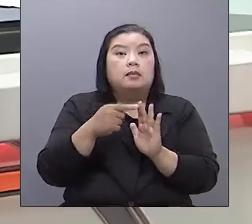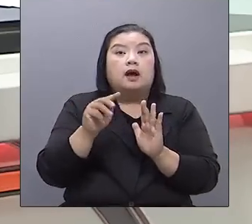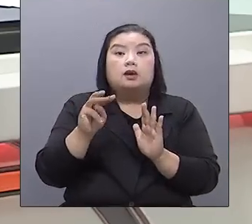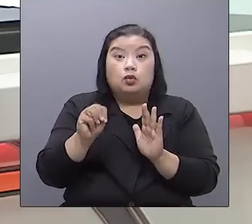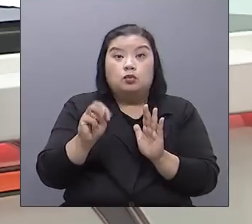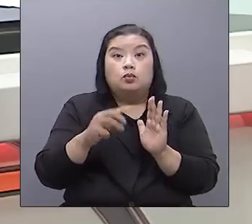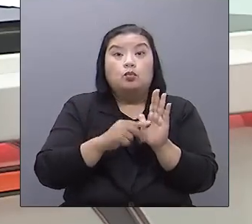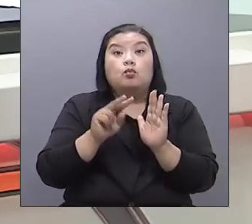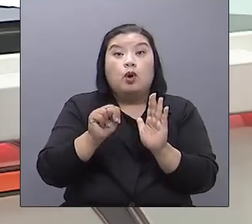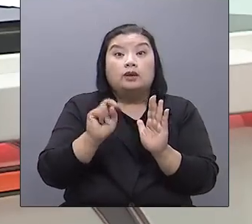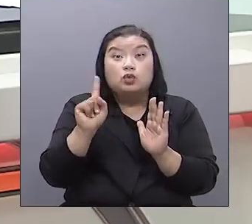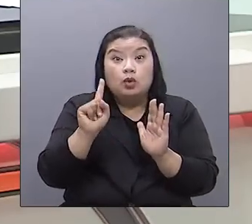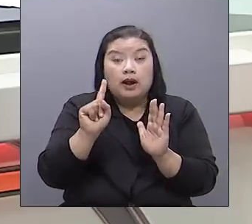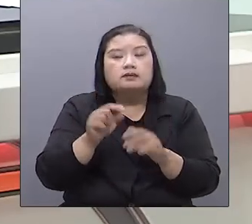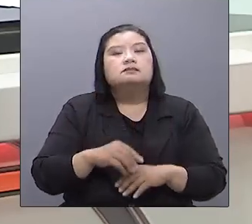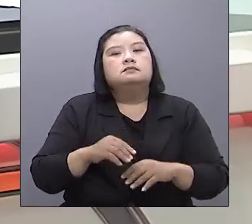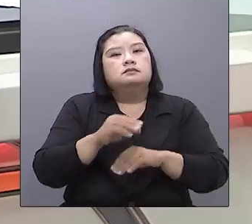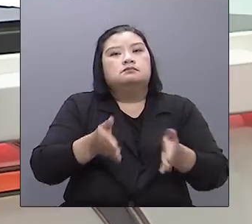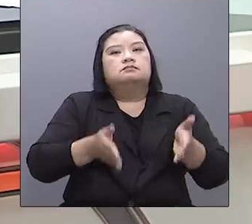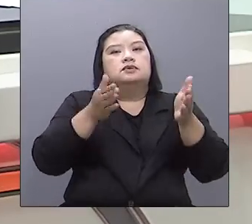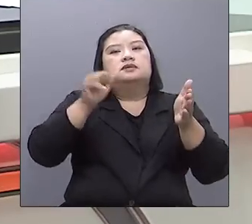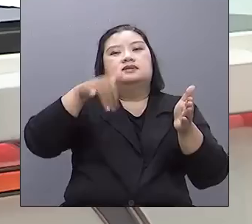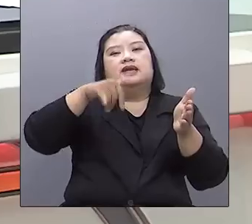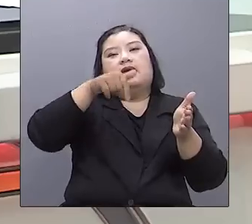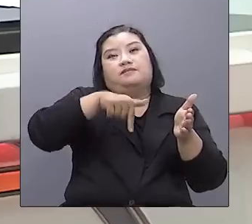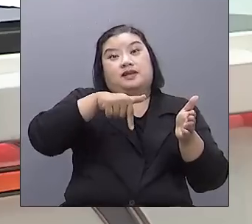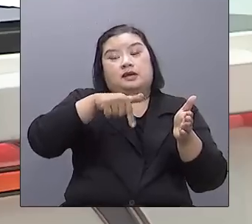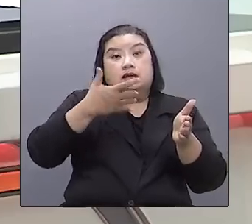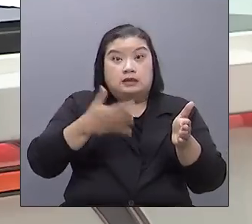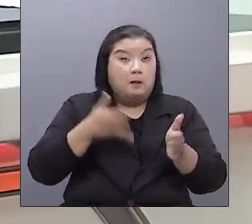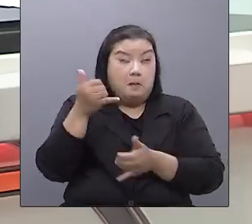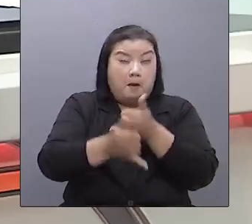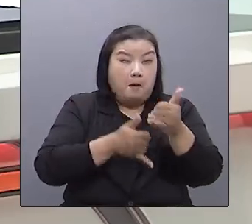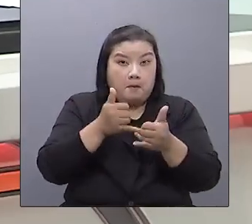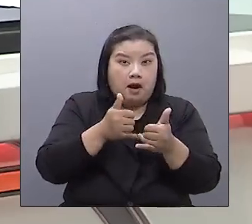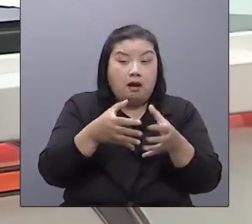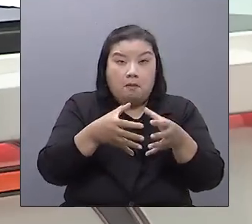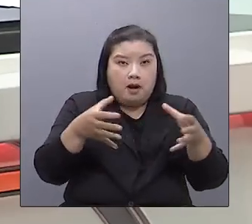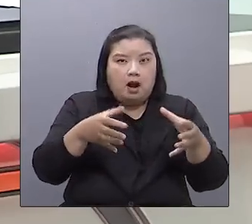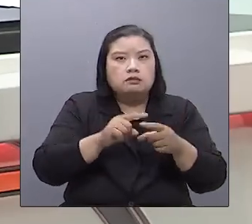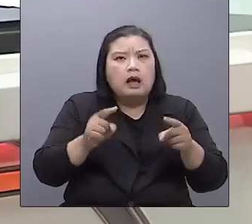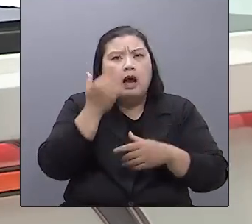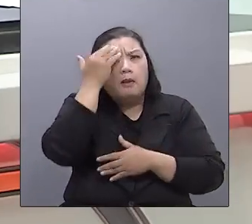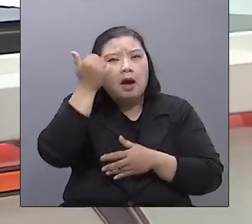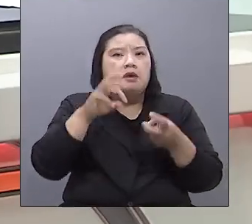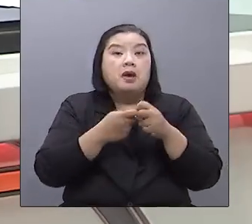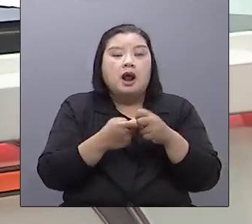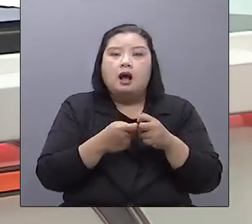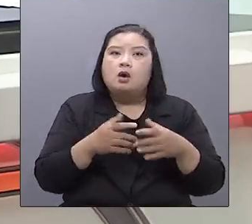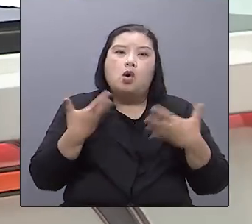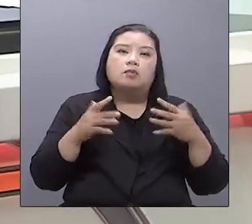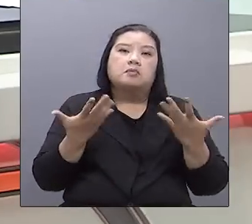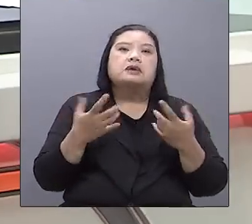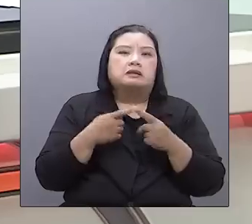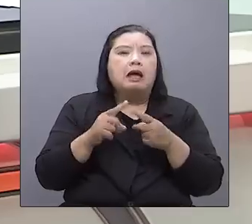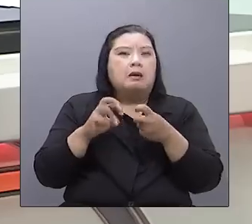มีผู้ลงทะเบียนเลือกตั้งล่วงหน้ามากเป็นอันดับ2ของกรุงเทพมหานครที่นี่แม้ต้องไม่เผชิญกับสภาพอากาศที่ร้อนแต่ก็มีปัญห